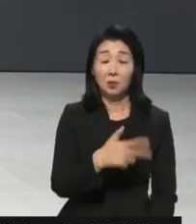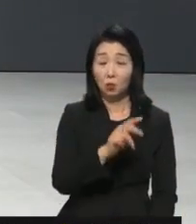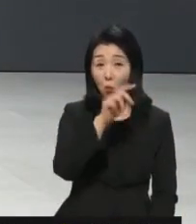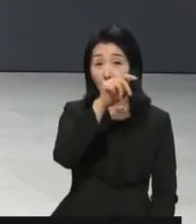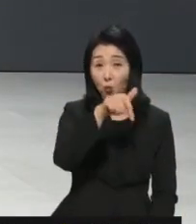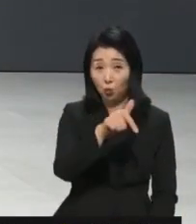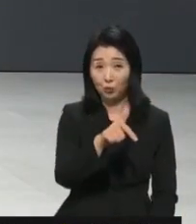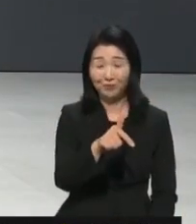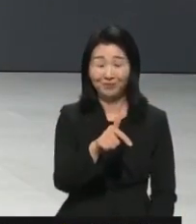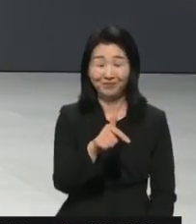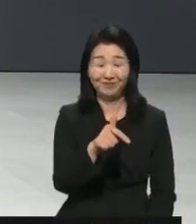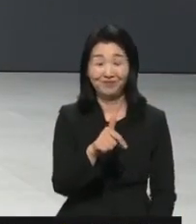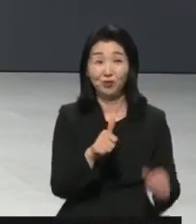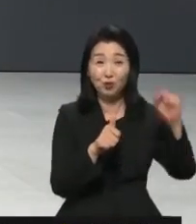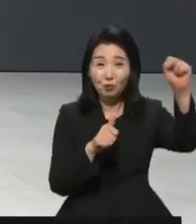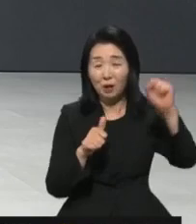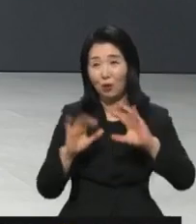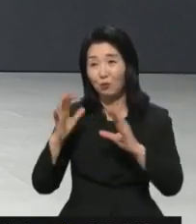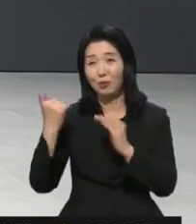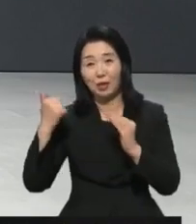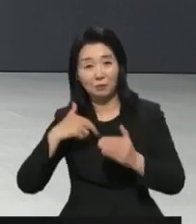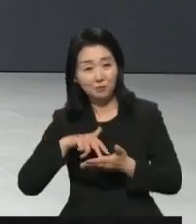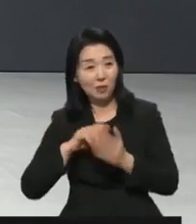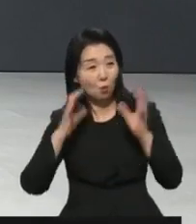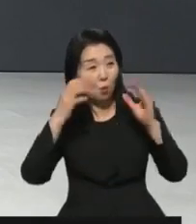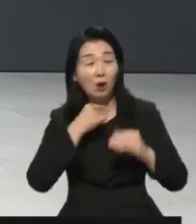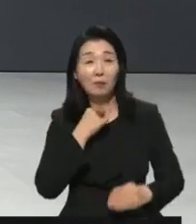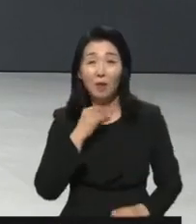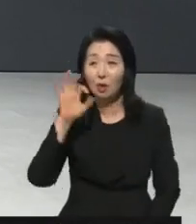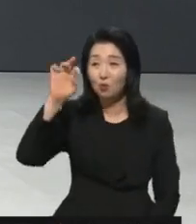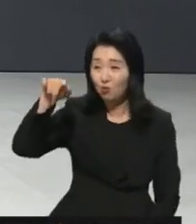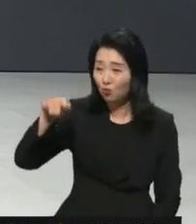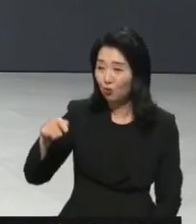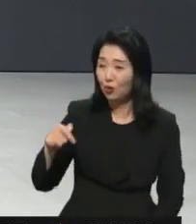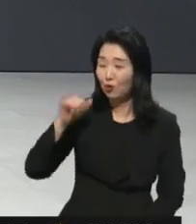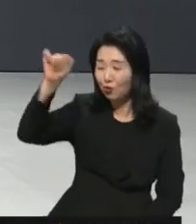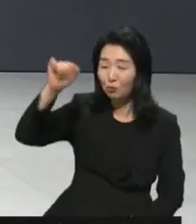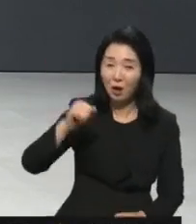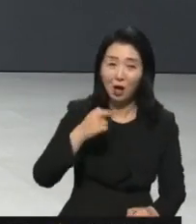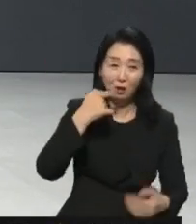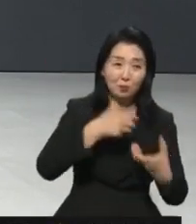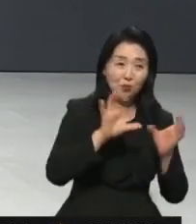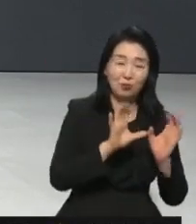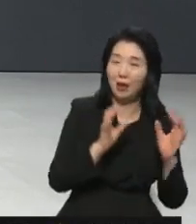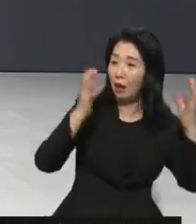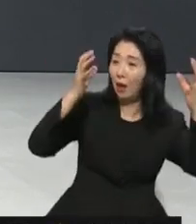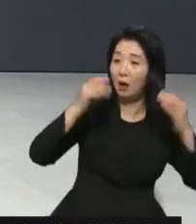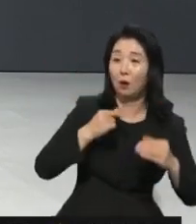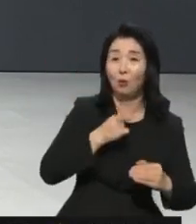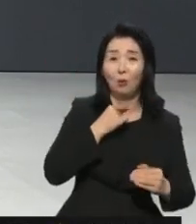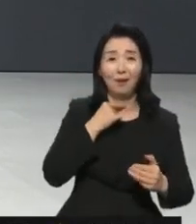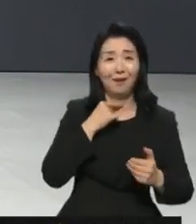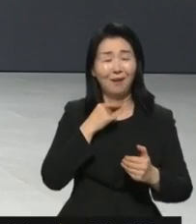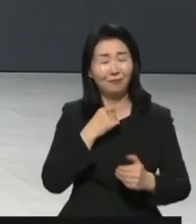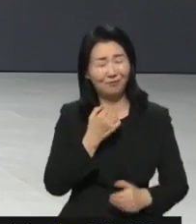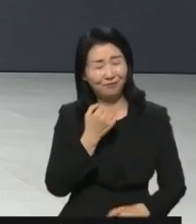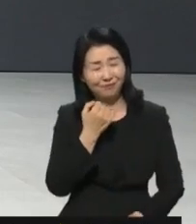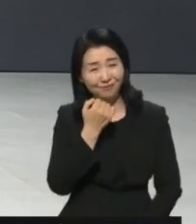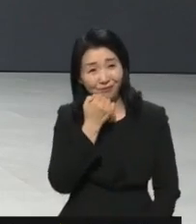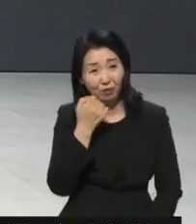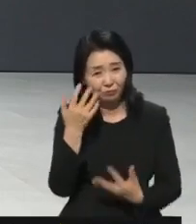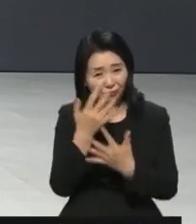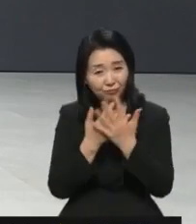장관의 출마를 국민의힘이 반기고 여권 인사인 우병우 전 수석의 출마를 민주당이 반기는 것 좀 아이러니해 보이는데요. 개인의